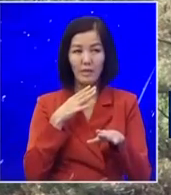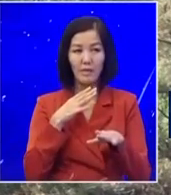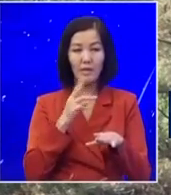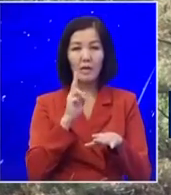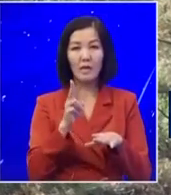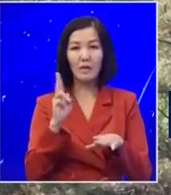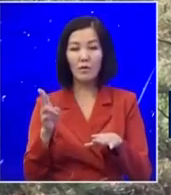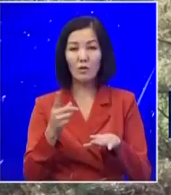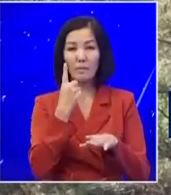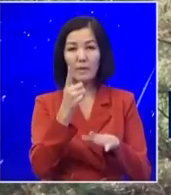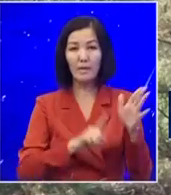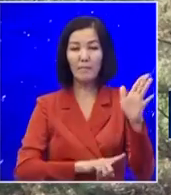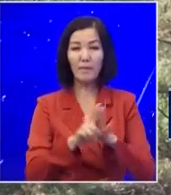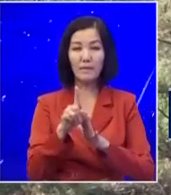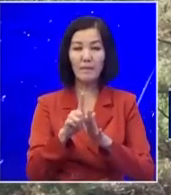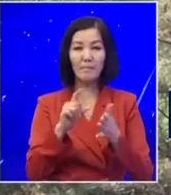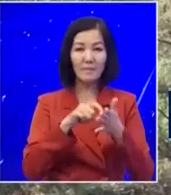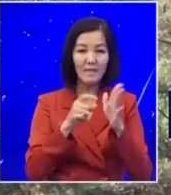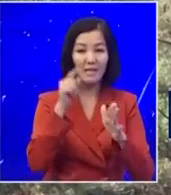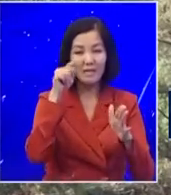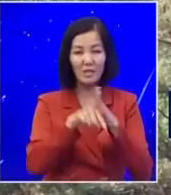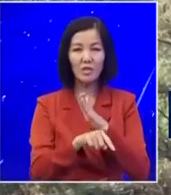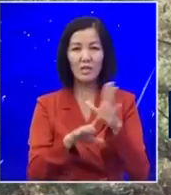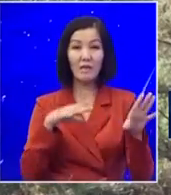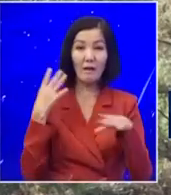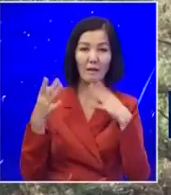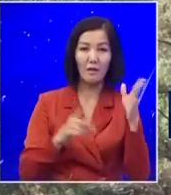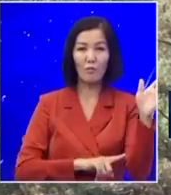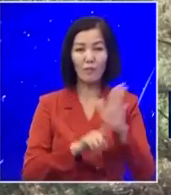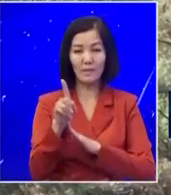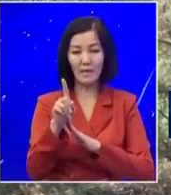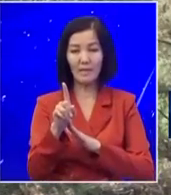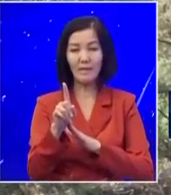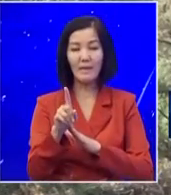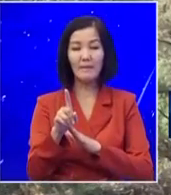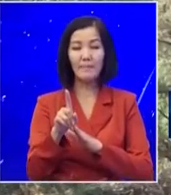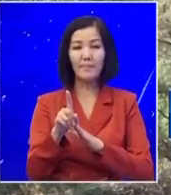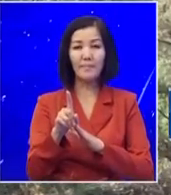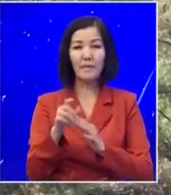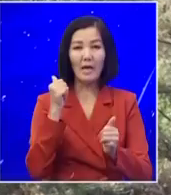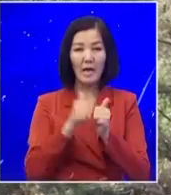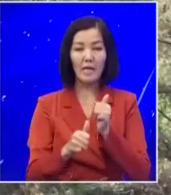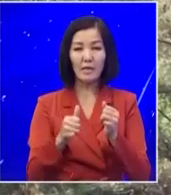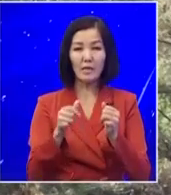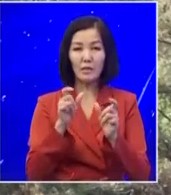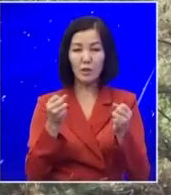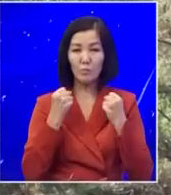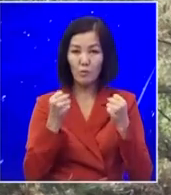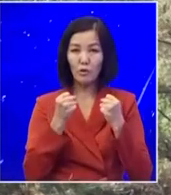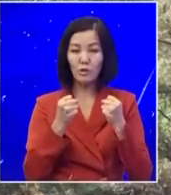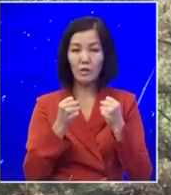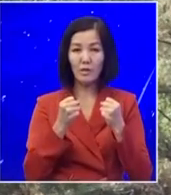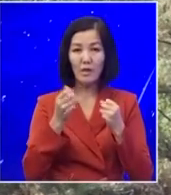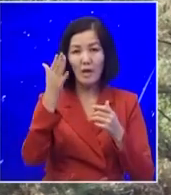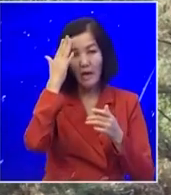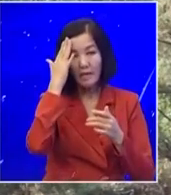40-50 бірінен бастап кілемде дайындық үстінде қызу дайындық үстінде жүріп жатыр. Әр спортшының әдіс